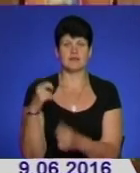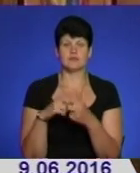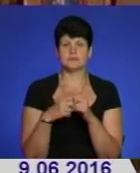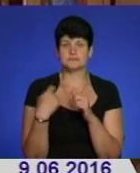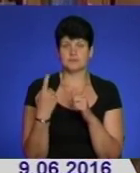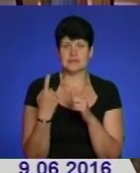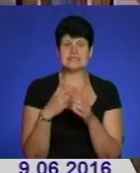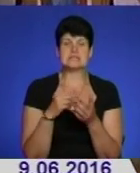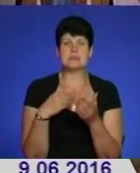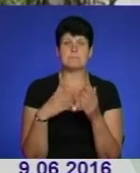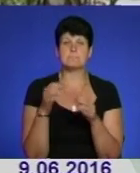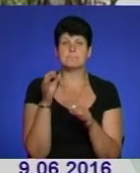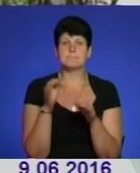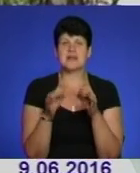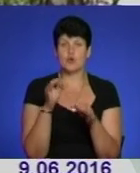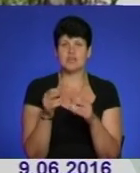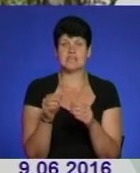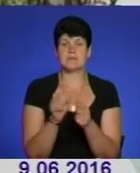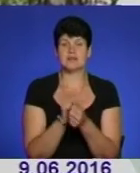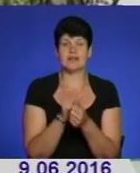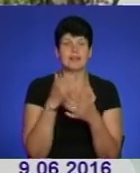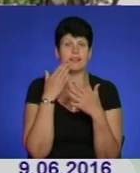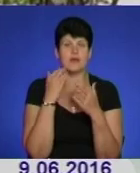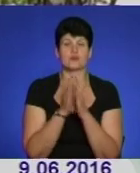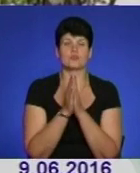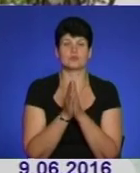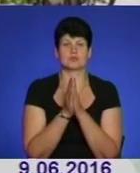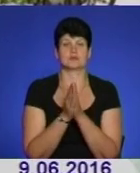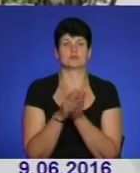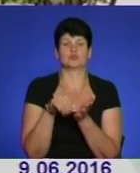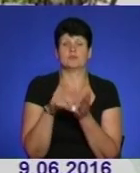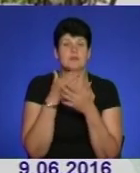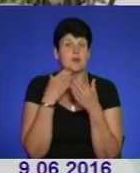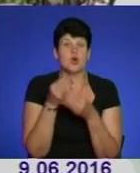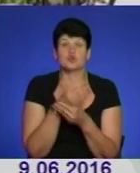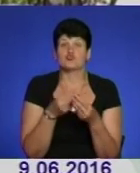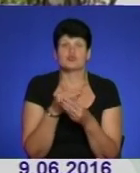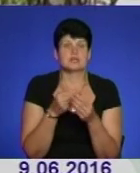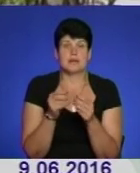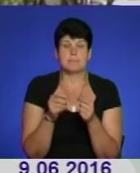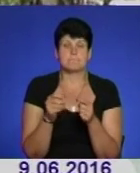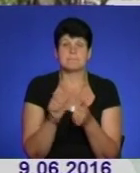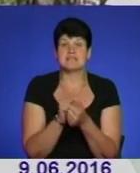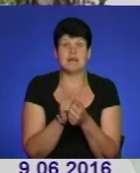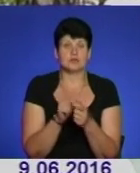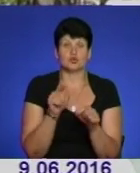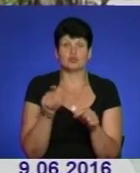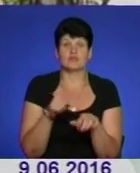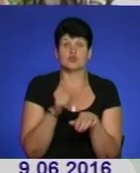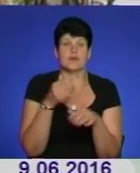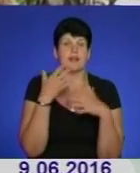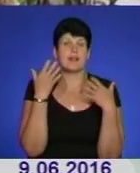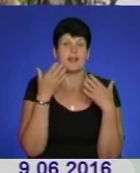матеріалу, з дерева, в ній дуже легко молитися, перебувати, тут немає ніяких штучних матеріалів, люди відчувають себе дуже легко,